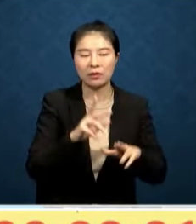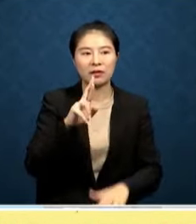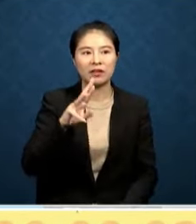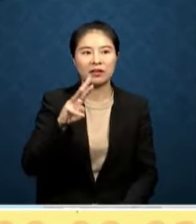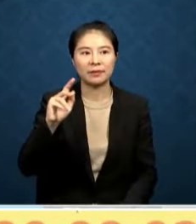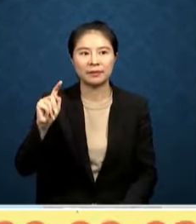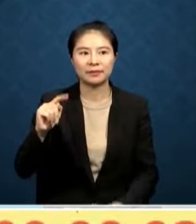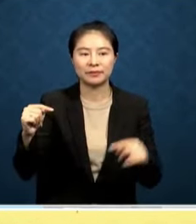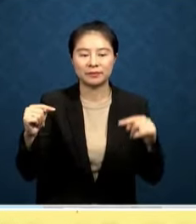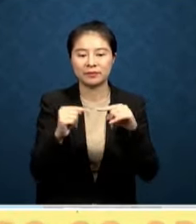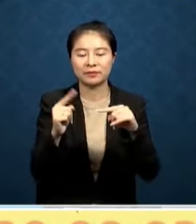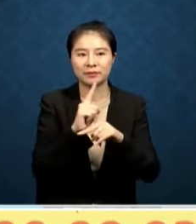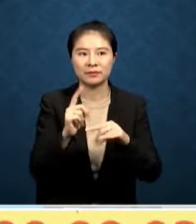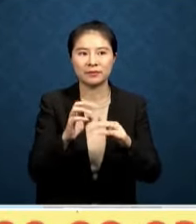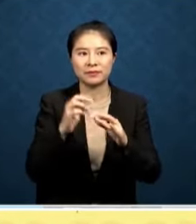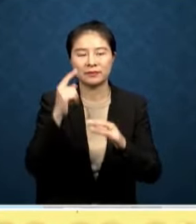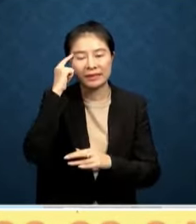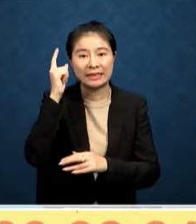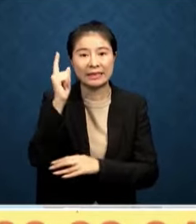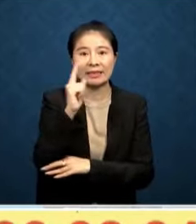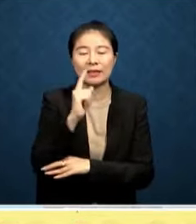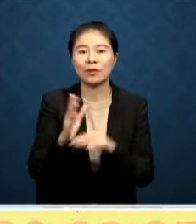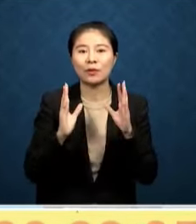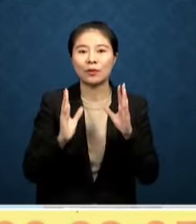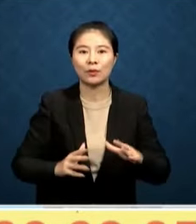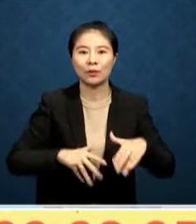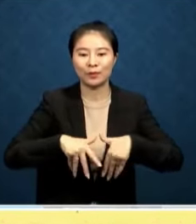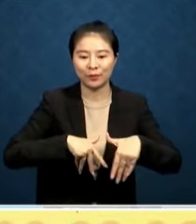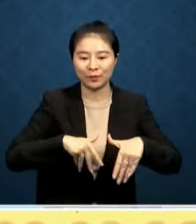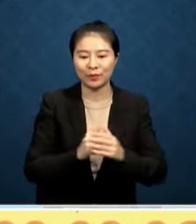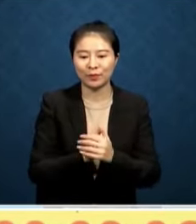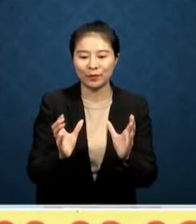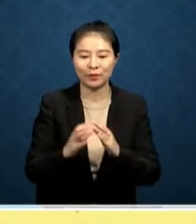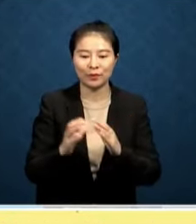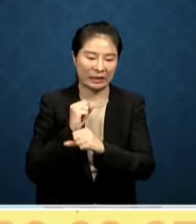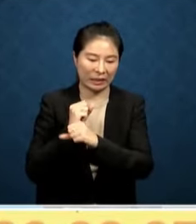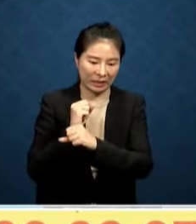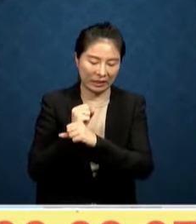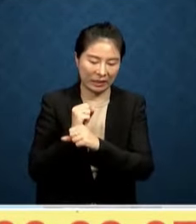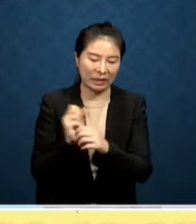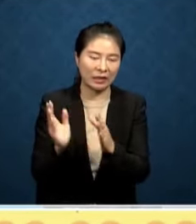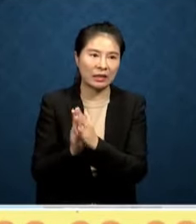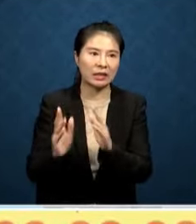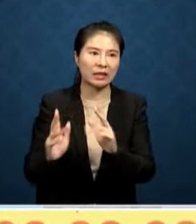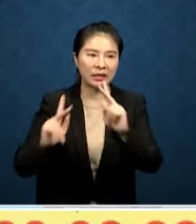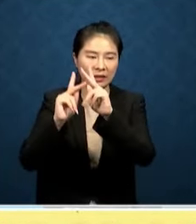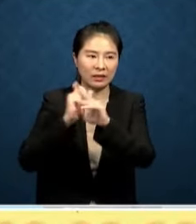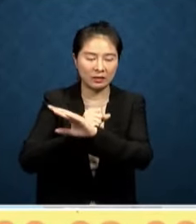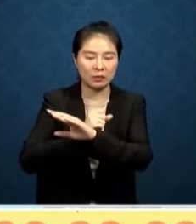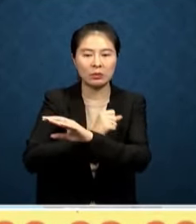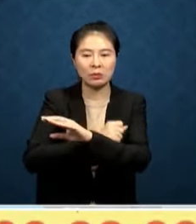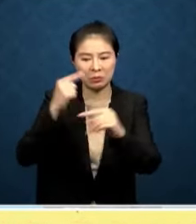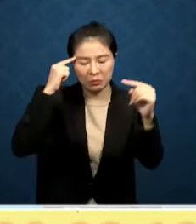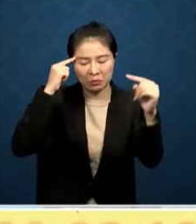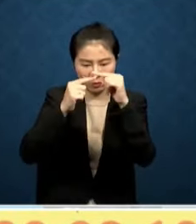ครับว่าให้คิดซะว่าประชาชนและแรงงานอยู่ข้างท่านนะครับแล้วก็ความมุ่งหมายของท่านนะฮะไม่ได้โดดเดี่ยวแน่นอนนะครับแล้ว